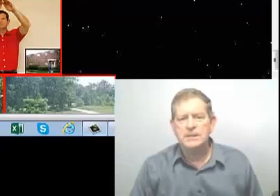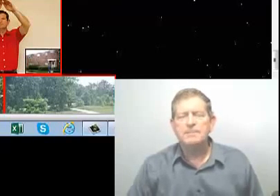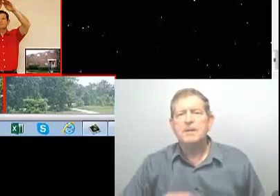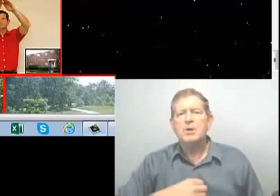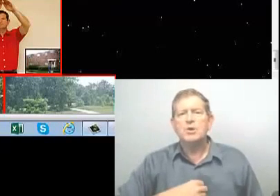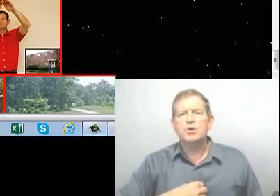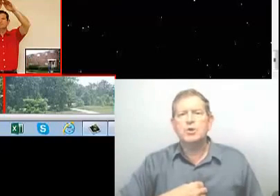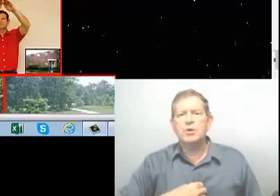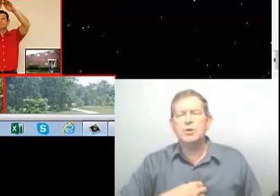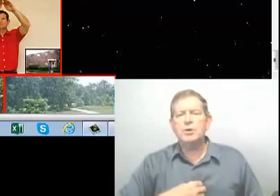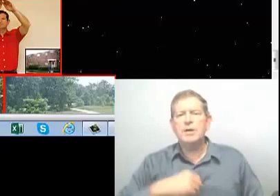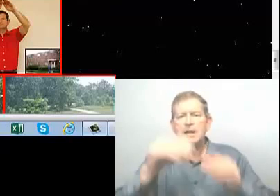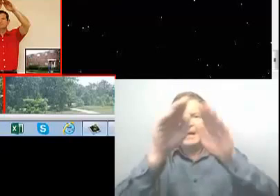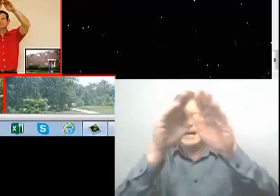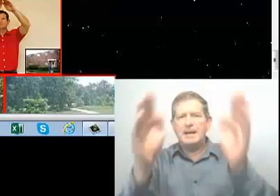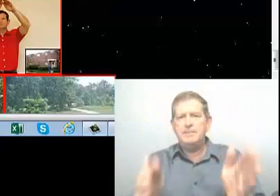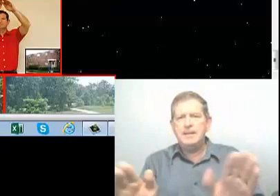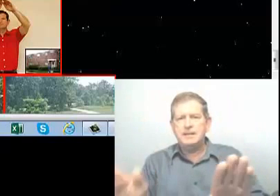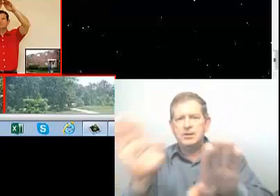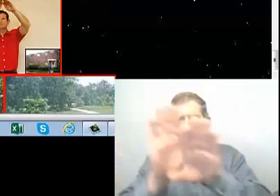on dit.